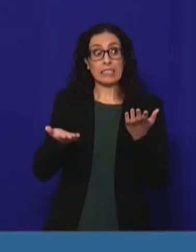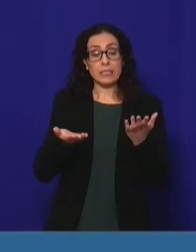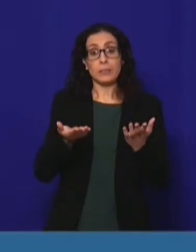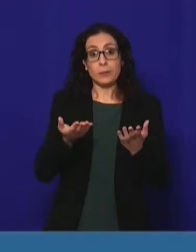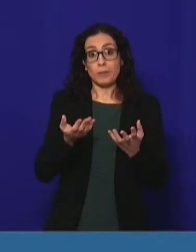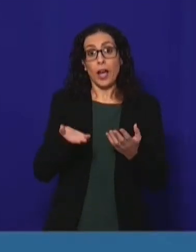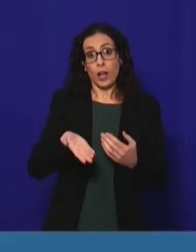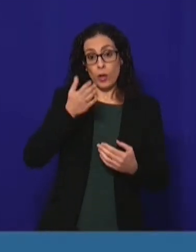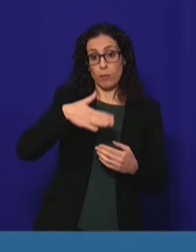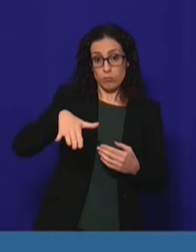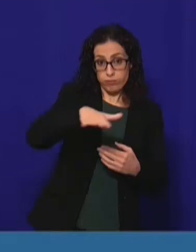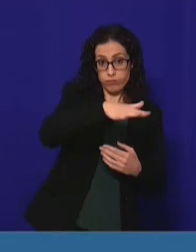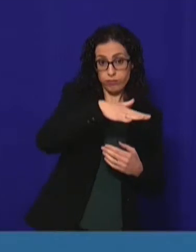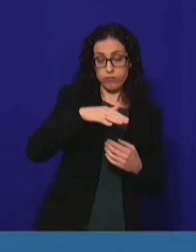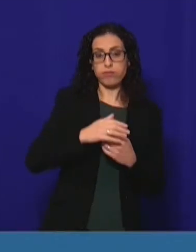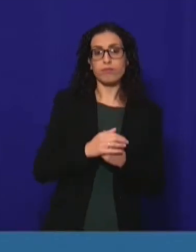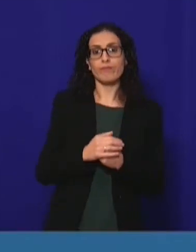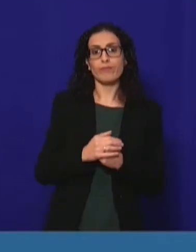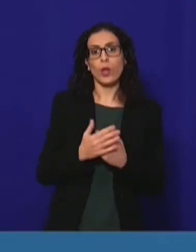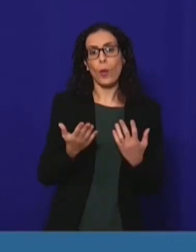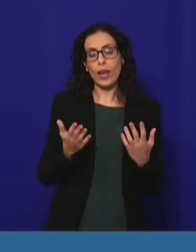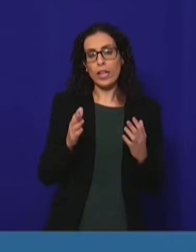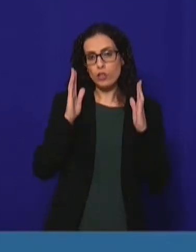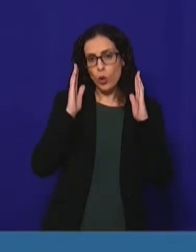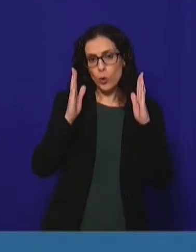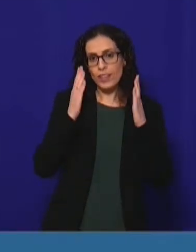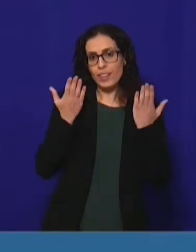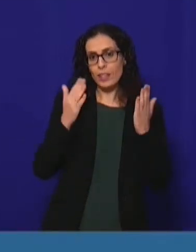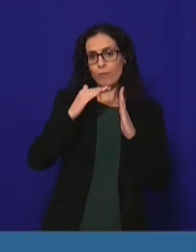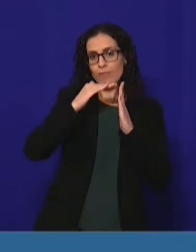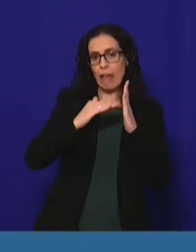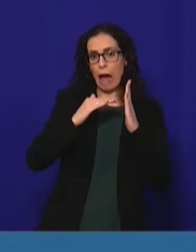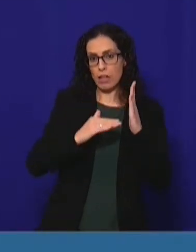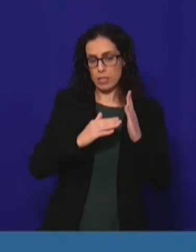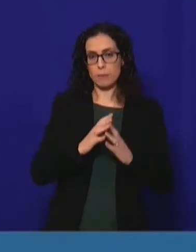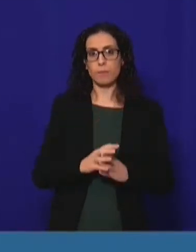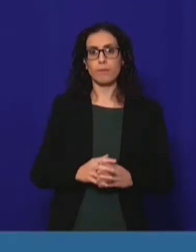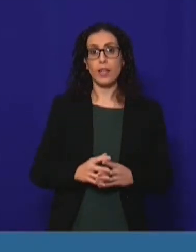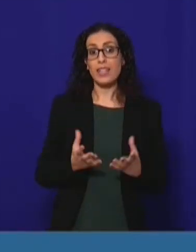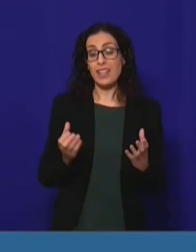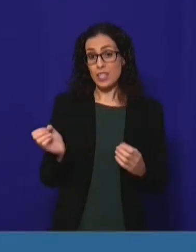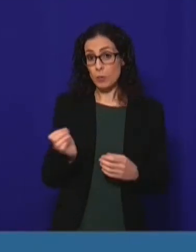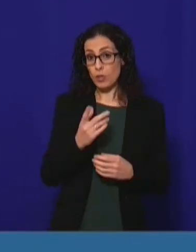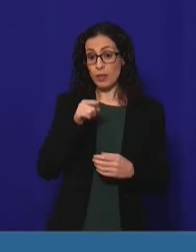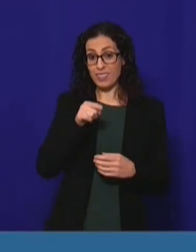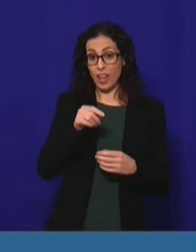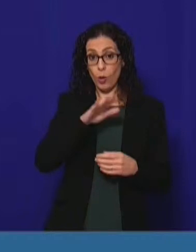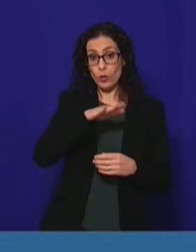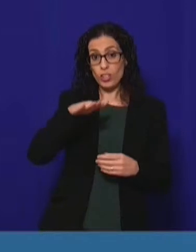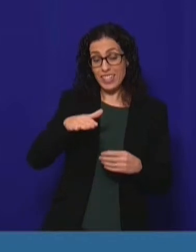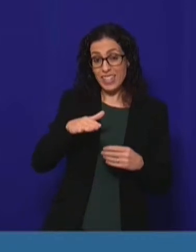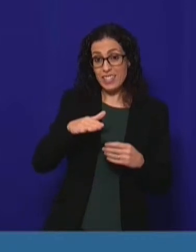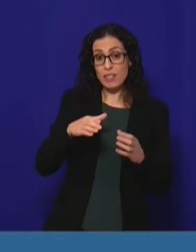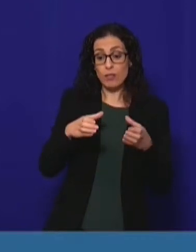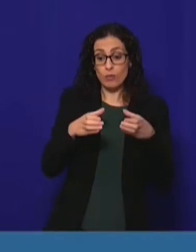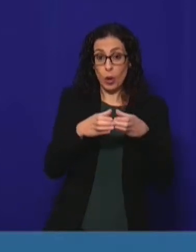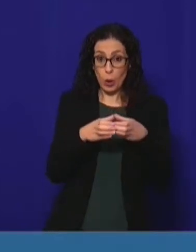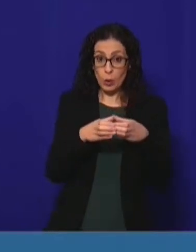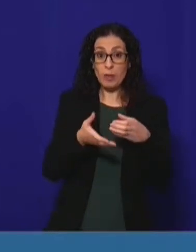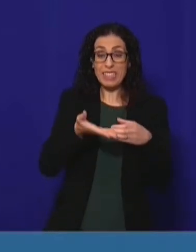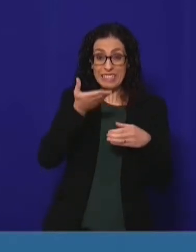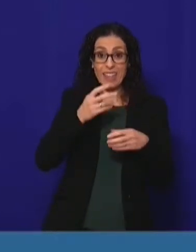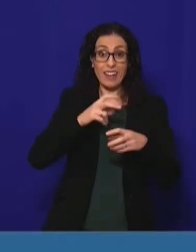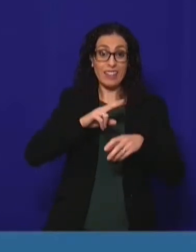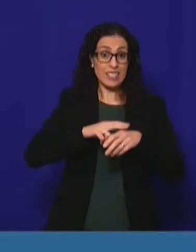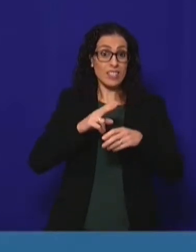tnaqqas in-numru ta' anzjani li jiġu affettwati, speċjalment li dawn huma grupp ta' nies li huma l-iktar li jistgħu jkollhom